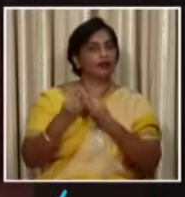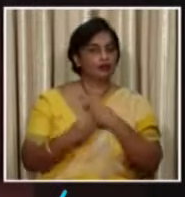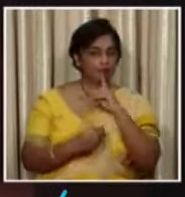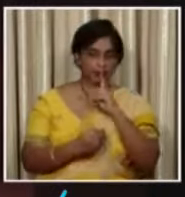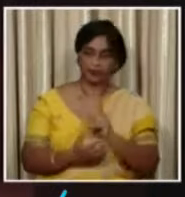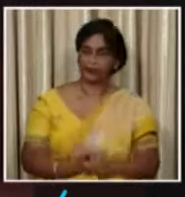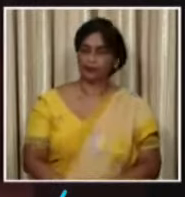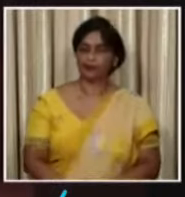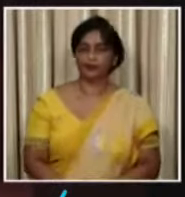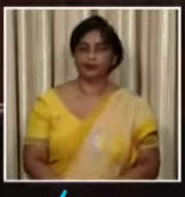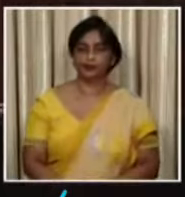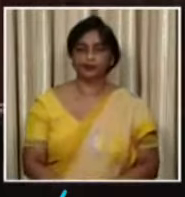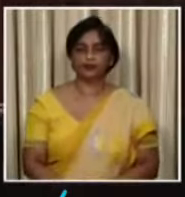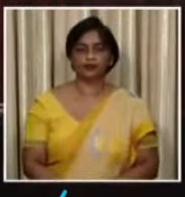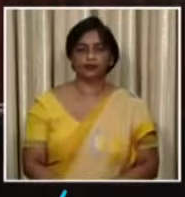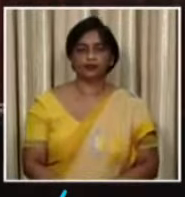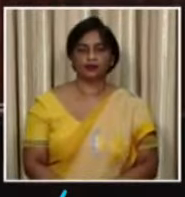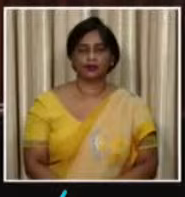ඉල්ලීමක්